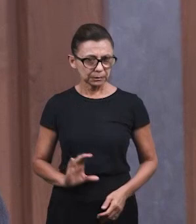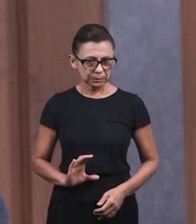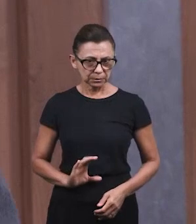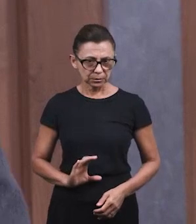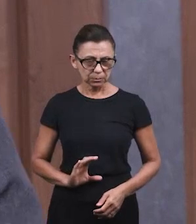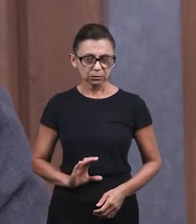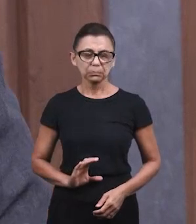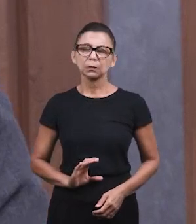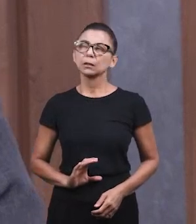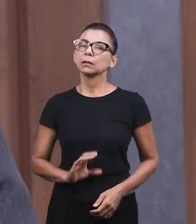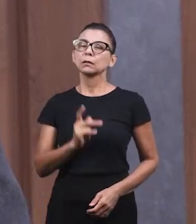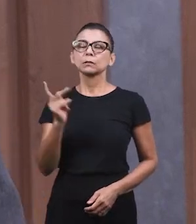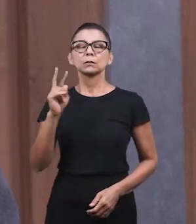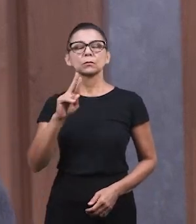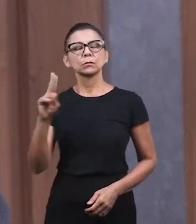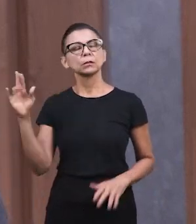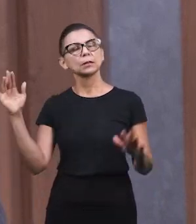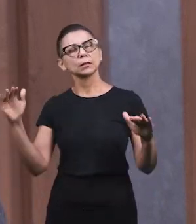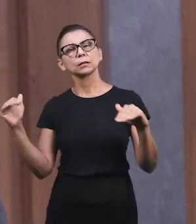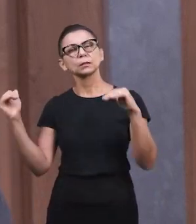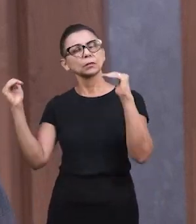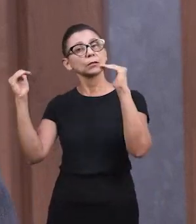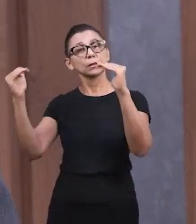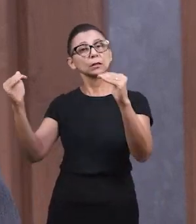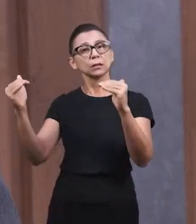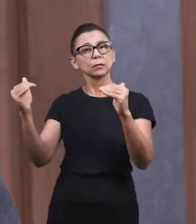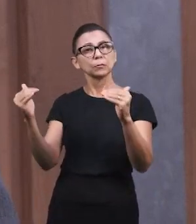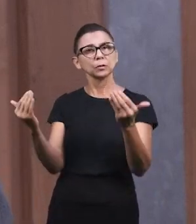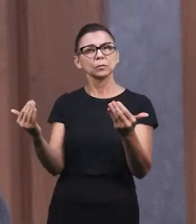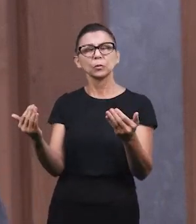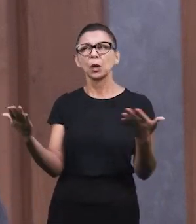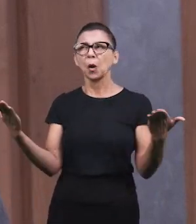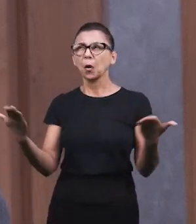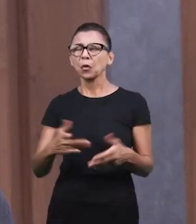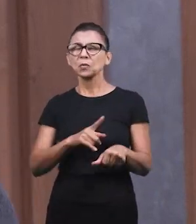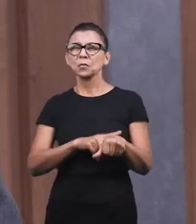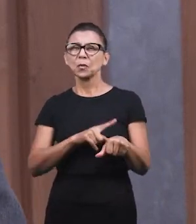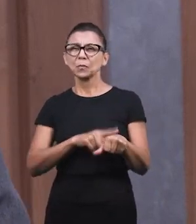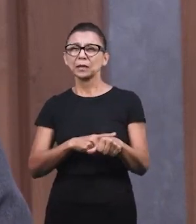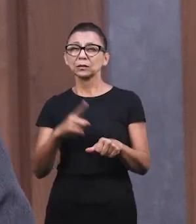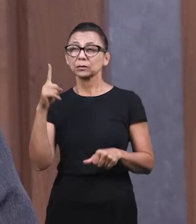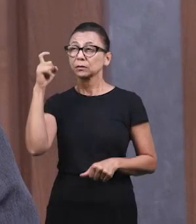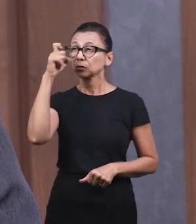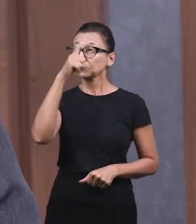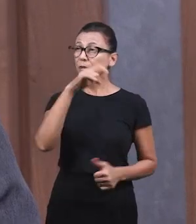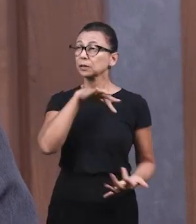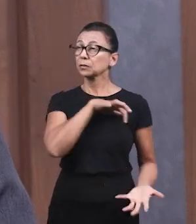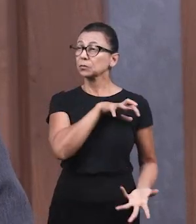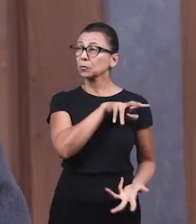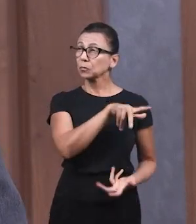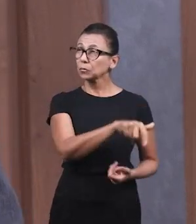Мы славим Твое имя, Господь, ибо мы живем в трудные дни.